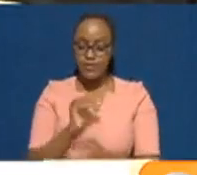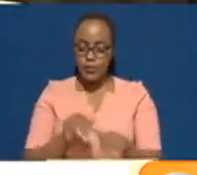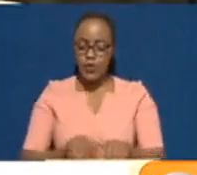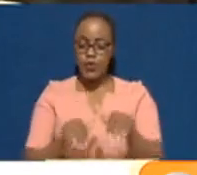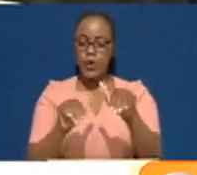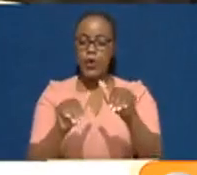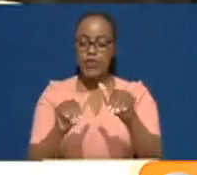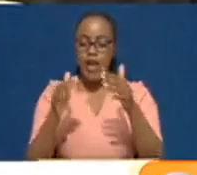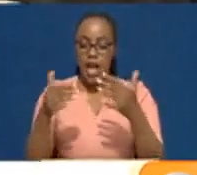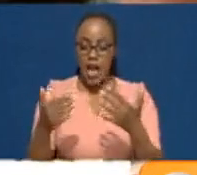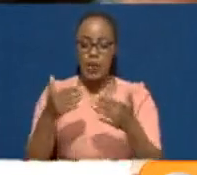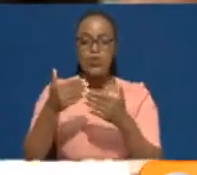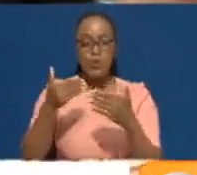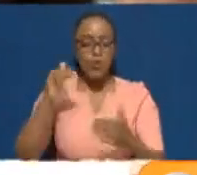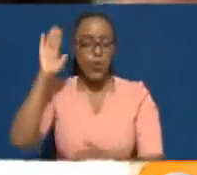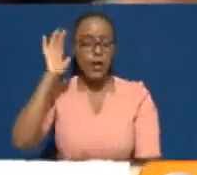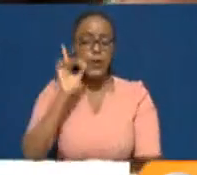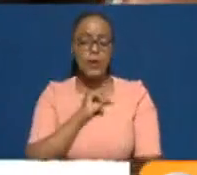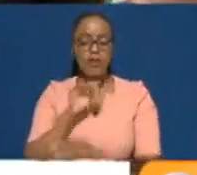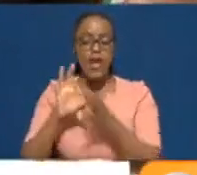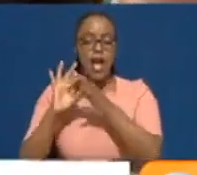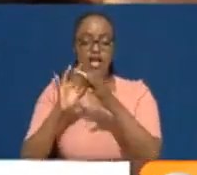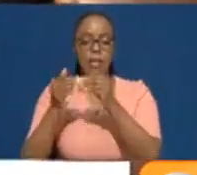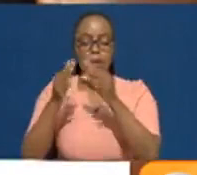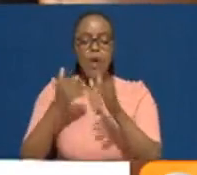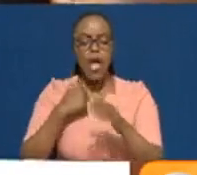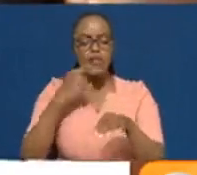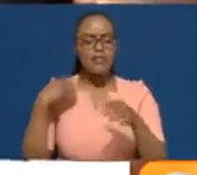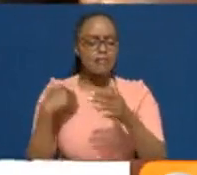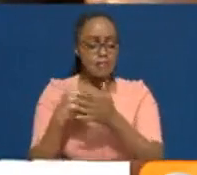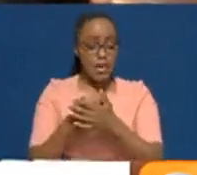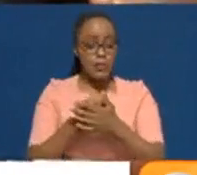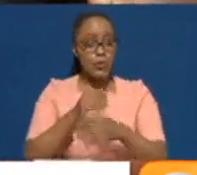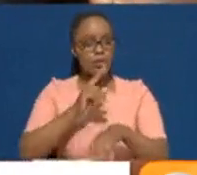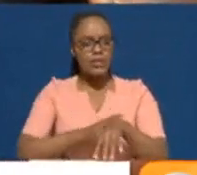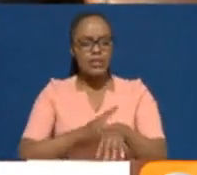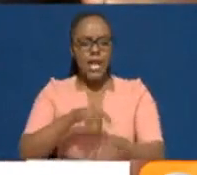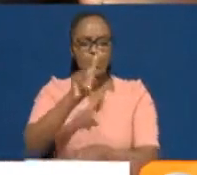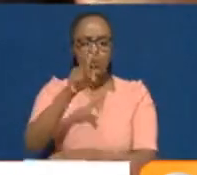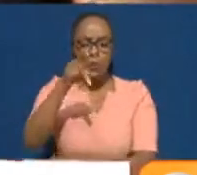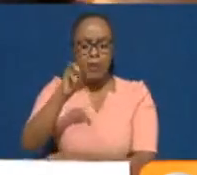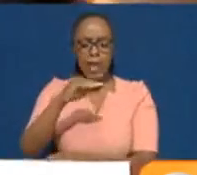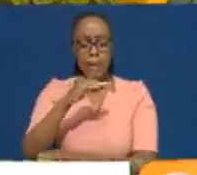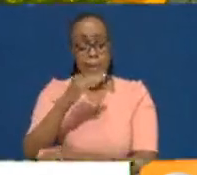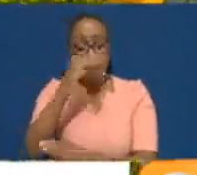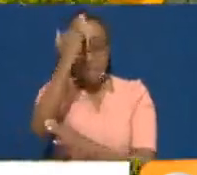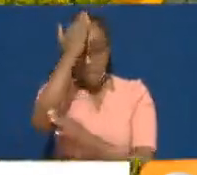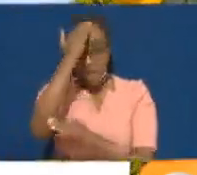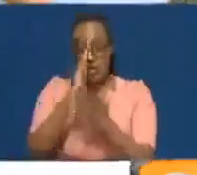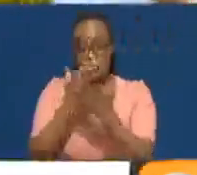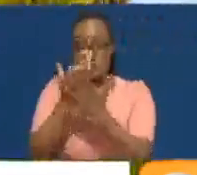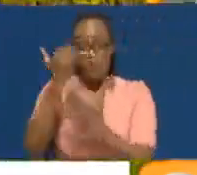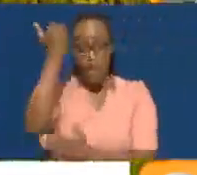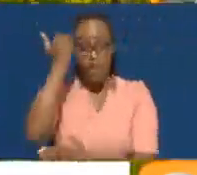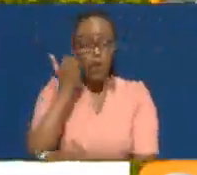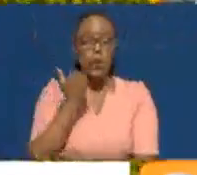tufuatilizie kama tulivyoyasikia. Viongozi wa Azimio wana muda wa hadi Jumatatu alasiri kuwasilisha malalamishi yao mahakamani